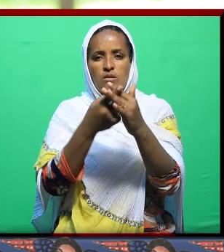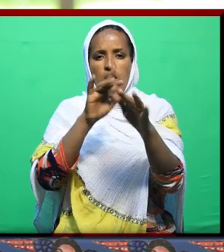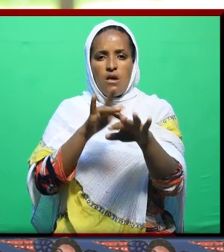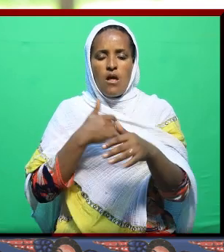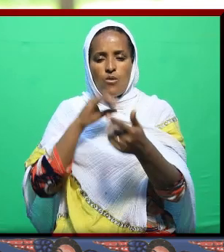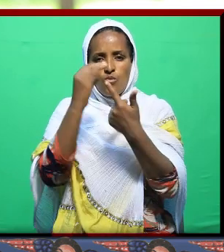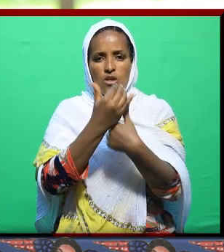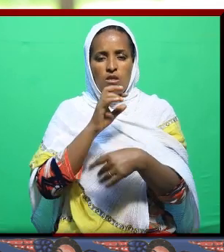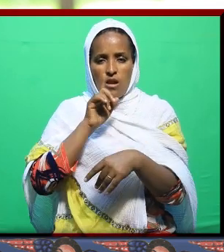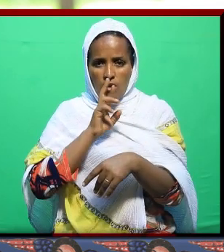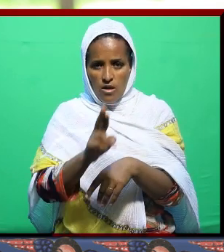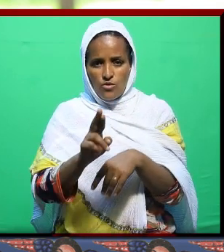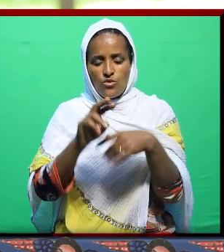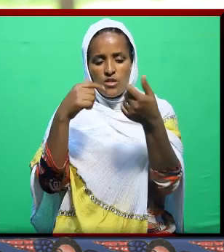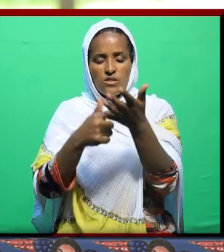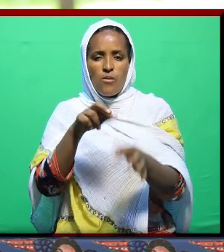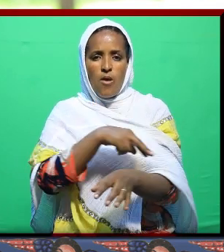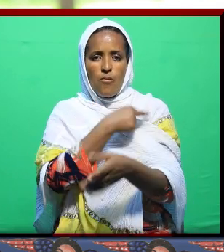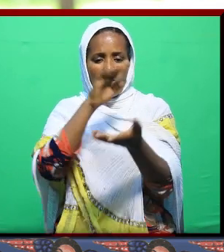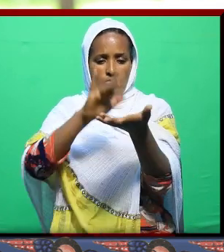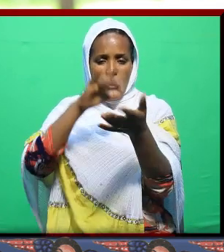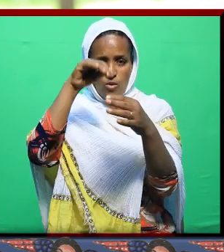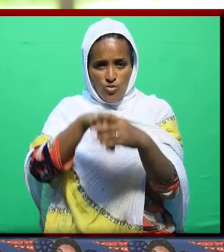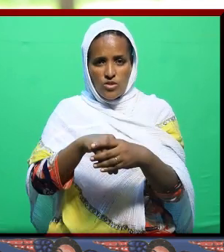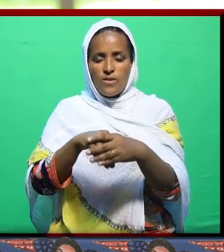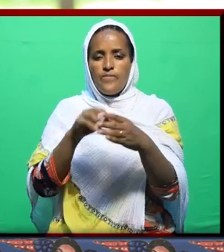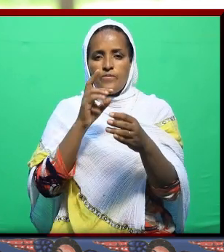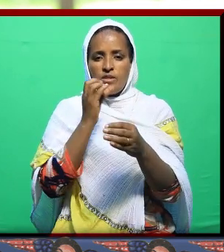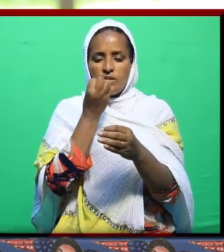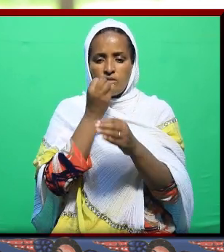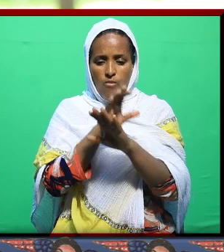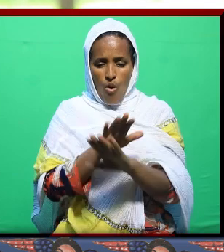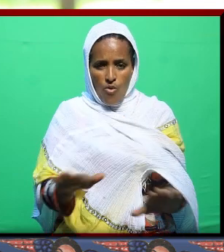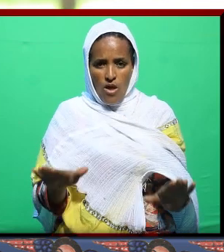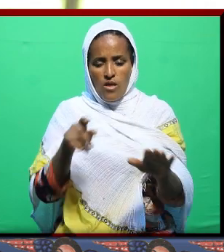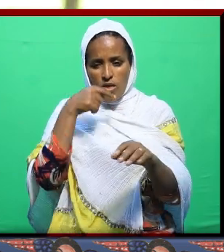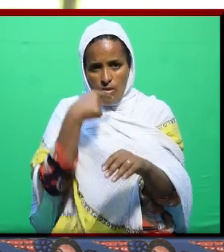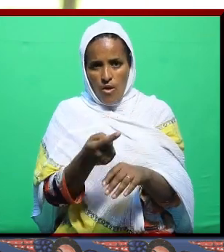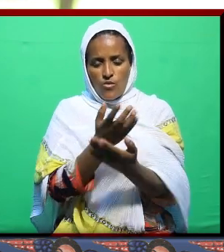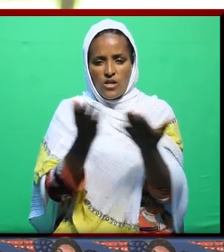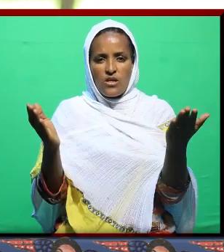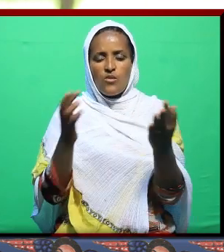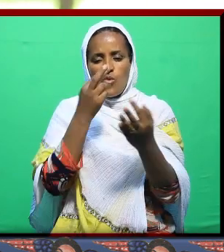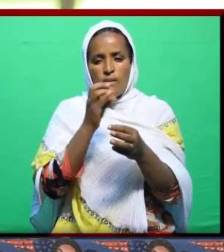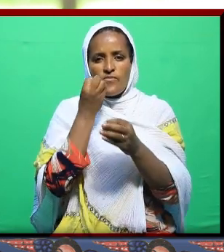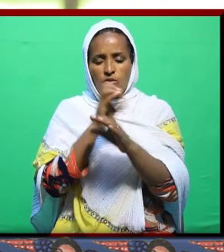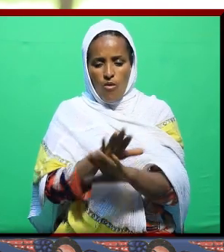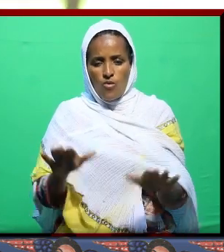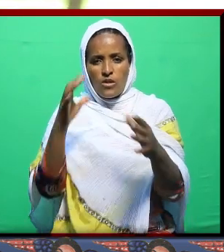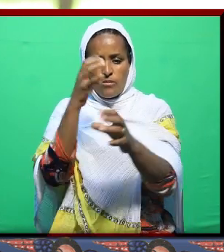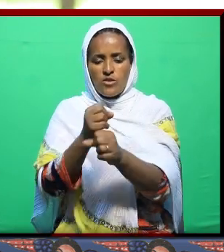ላይ ያሉት ሁኔታ ናቸው። ስለዚህ በሃይማኖት መካከልኒ ጽማዌ የተባለው ነገር ወይም ደግሞ